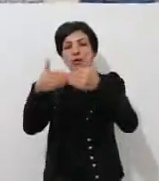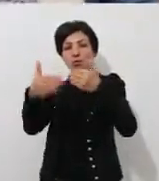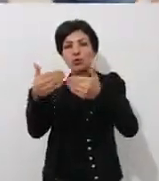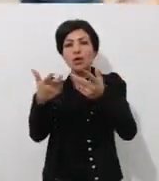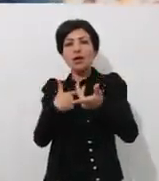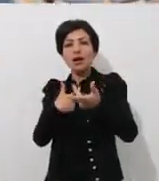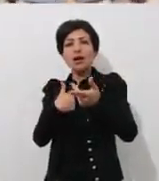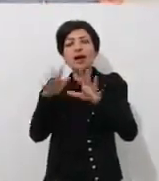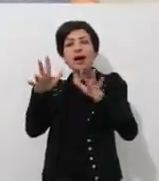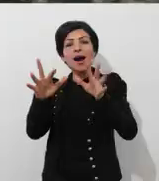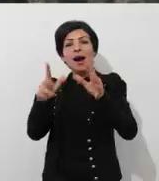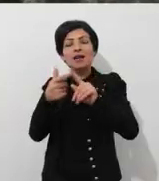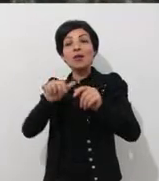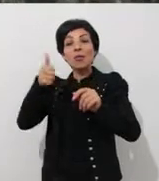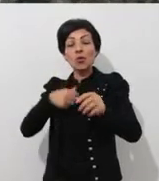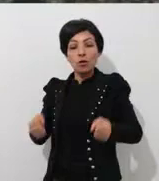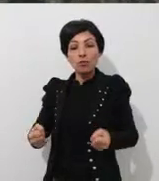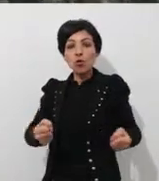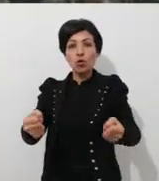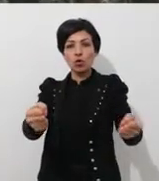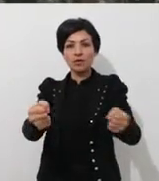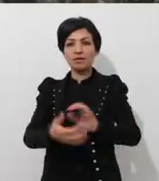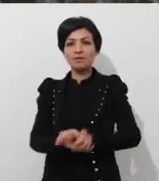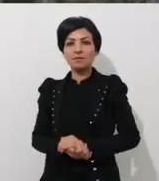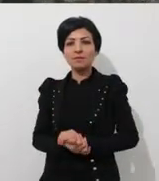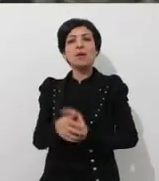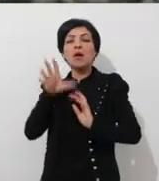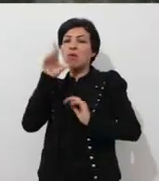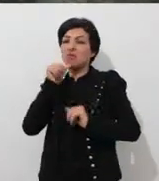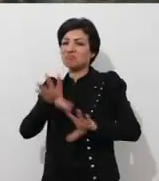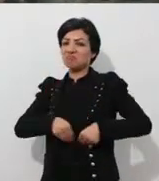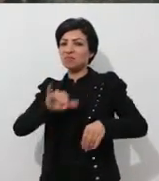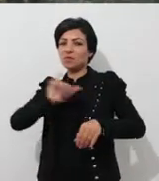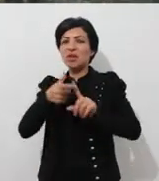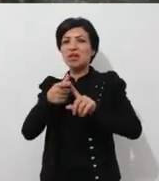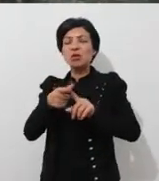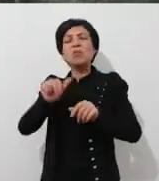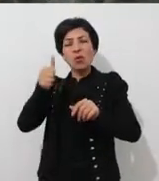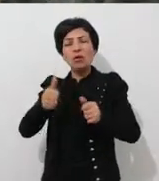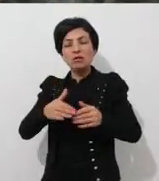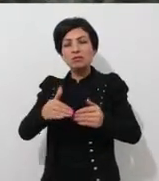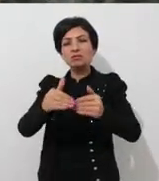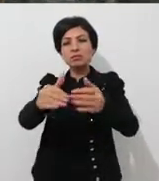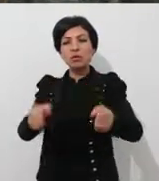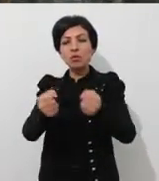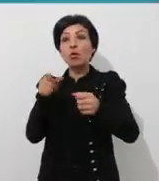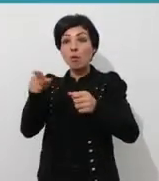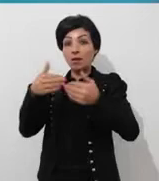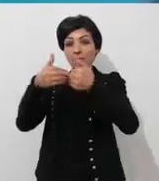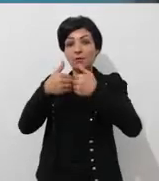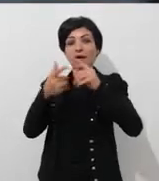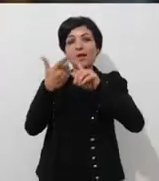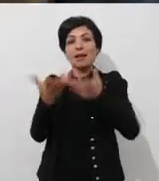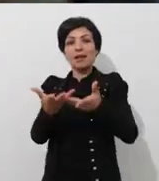ولا يطالب، هو يحب يبقى في طاولة مع أصحابه، ويحب يخرج للصبورة، ويحب معنا يحضر